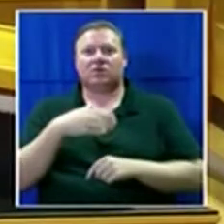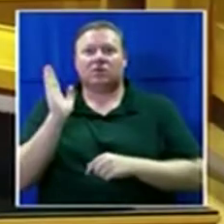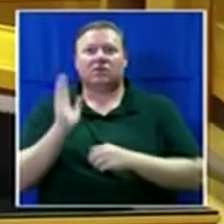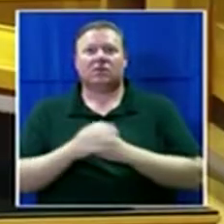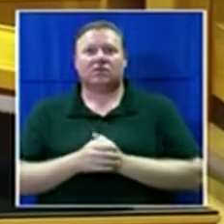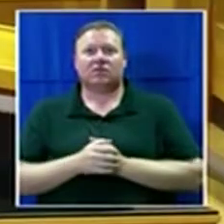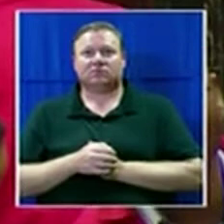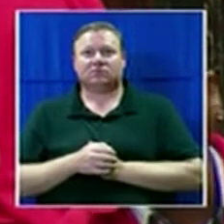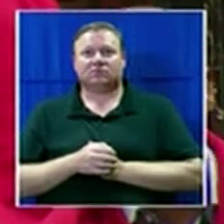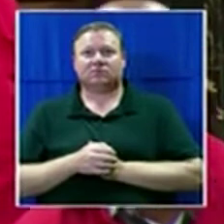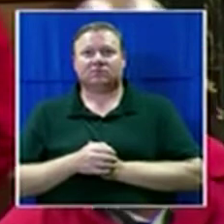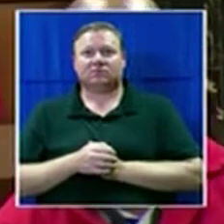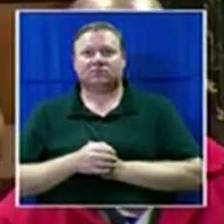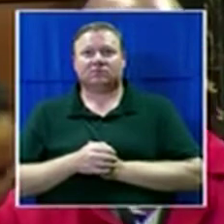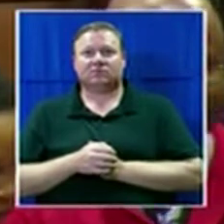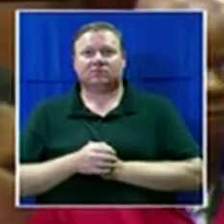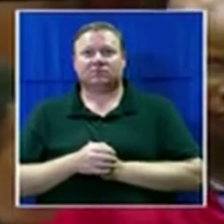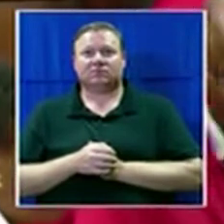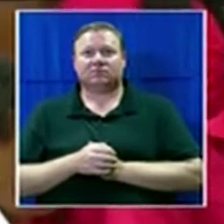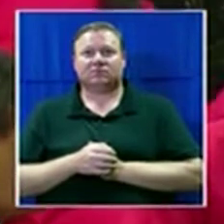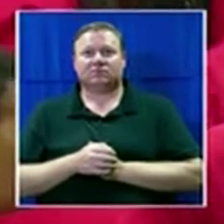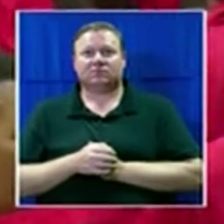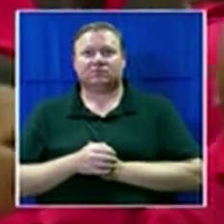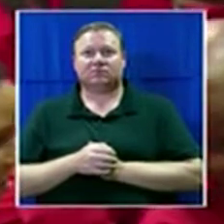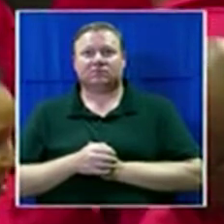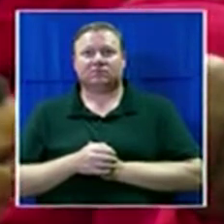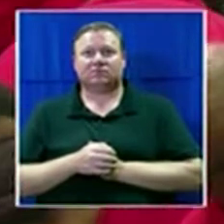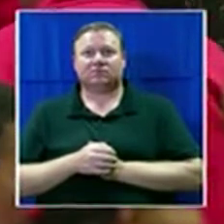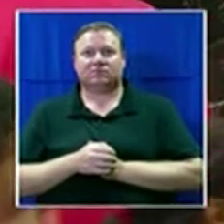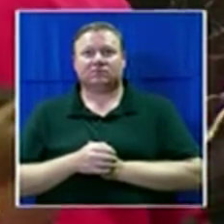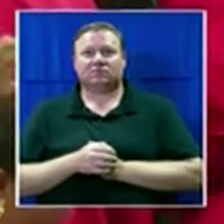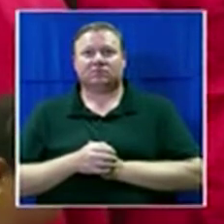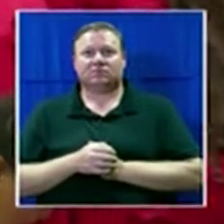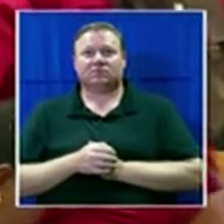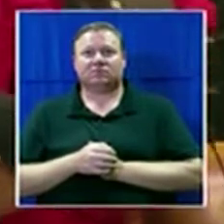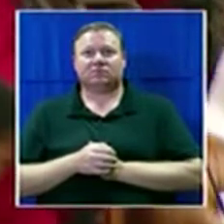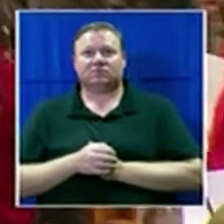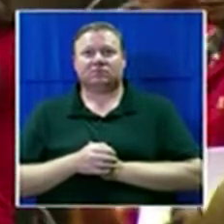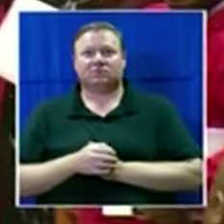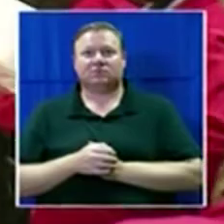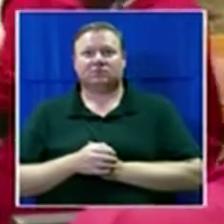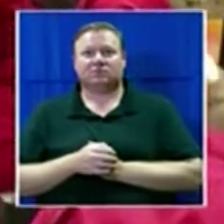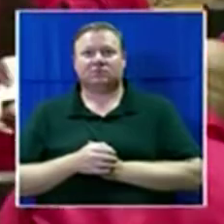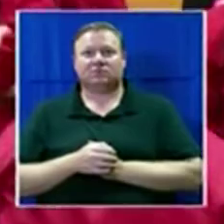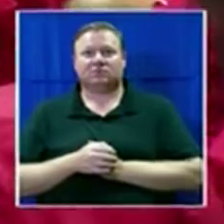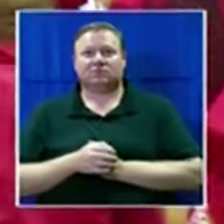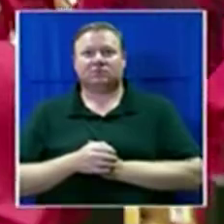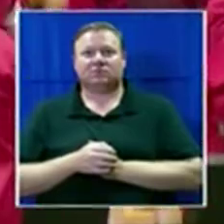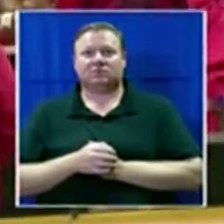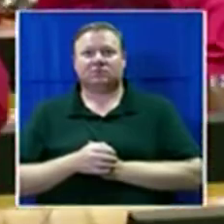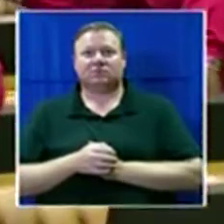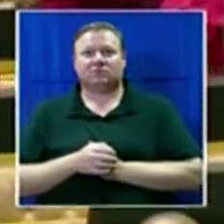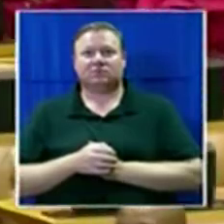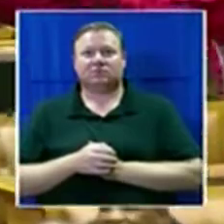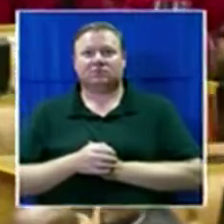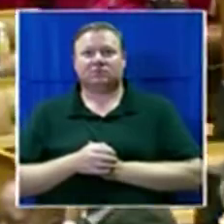nasionale vergadering te verlaat en die EFF-LP's het hom agterna gesit. Die ANC se vroueliga het hul kommer